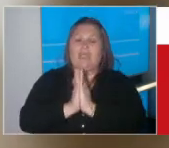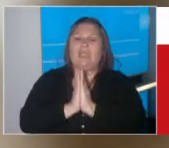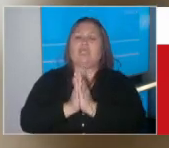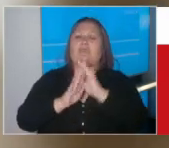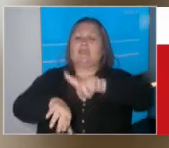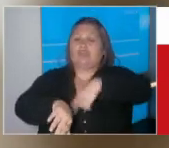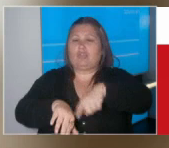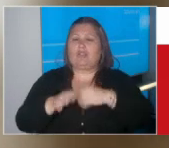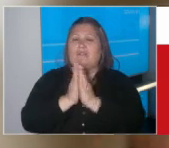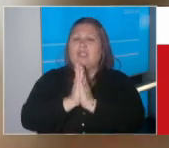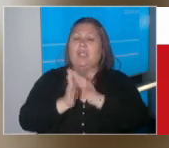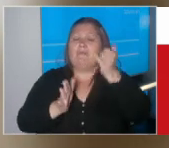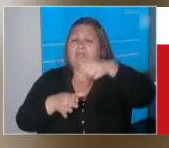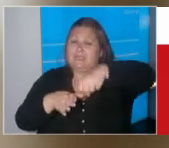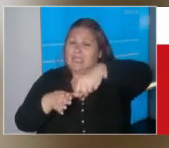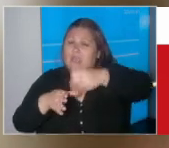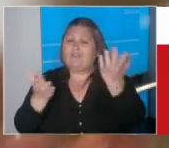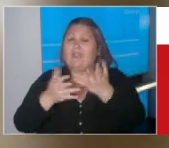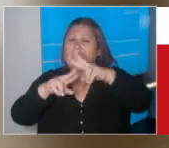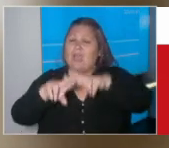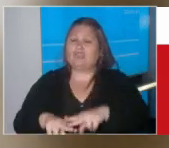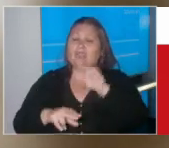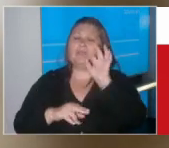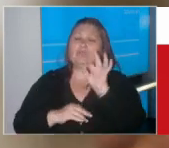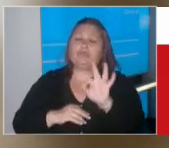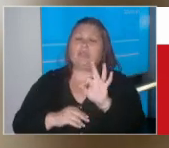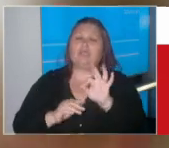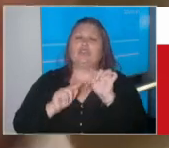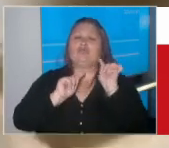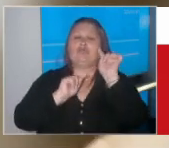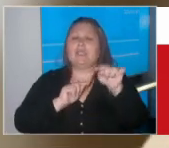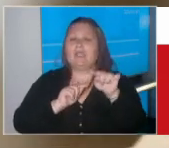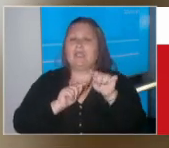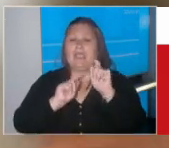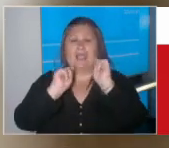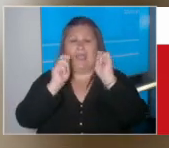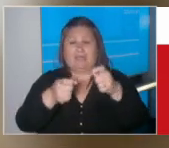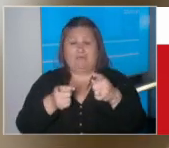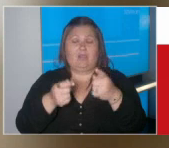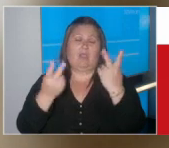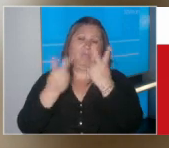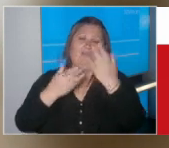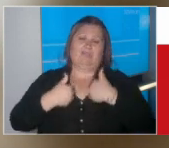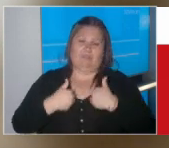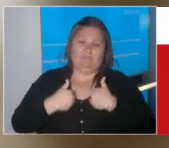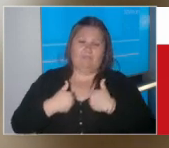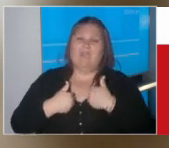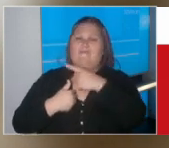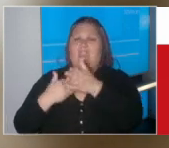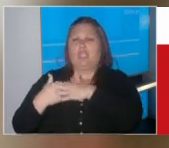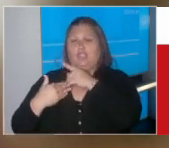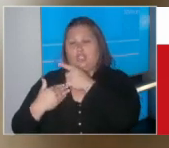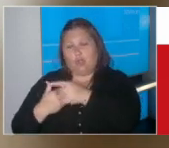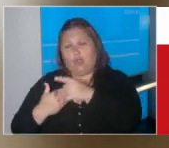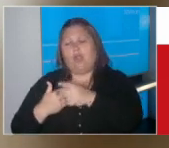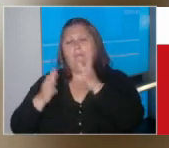לבקש, באיזה שקיות לבקש, ואיפה שישאירו לו את זה, בשביל שזה יגיע ליעד, שהיעד כמובן זה הוא ואשתו, גם אם הוא